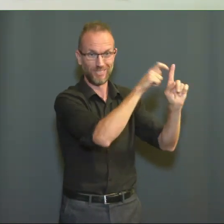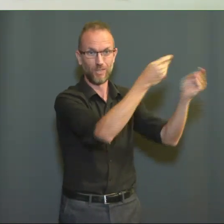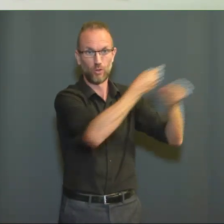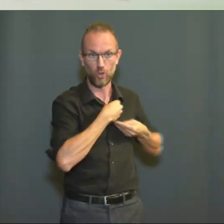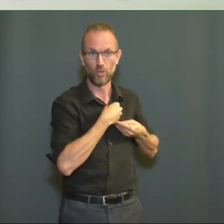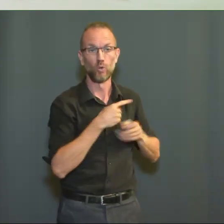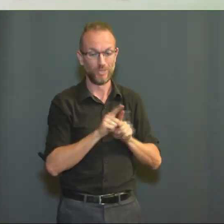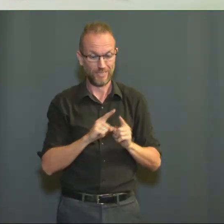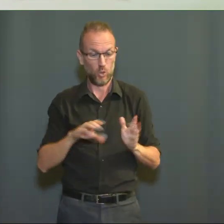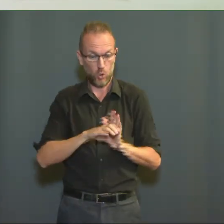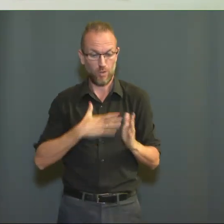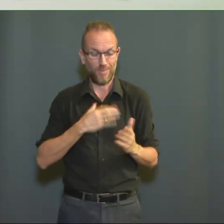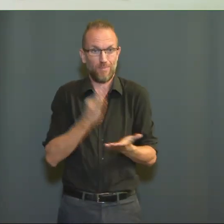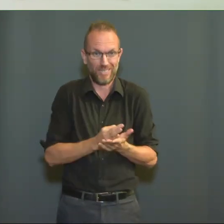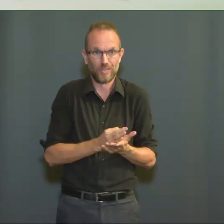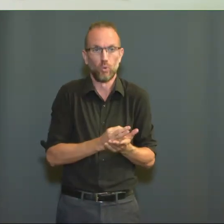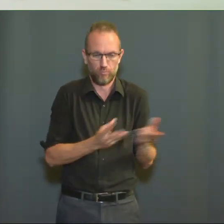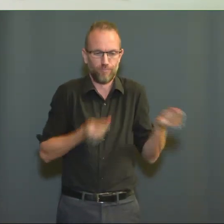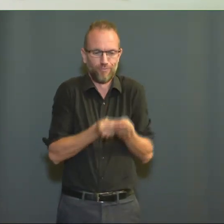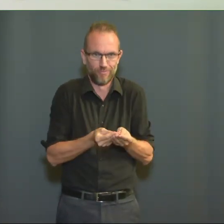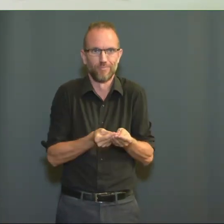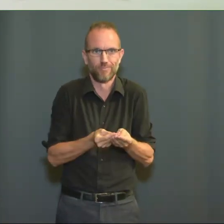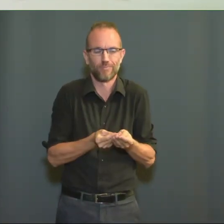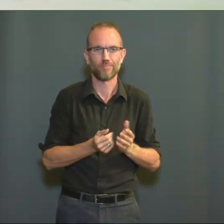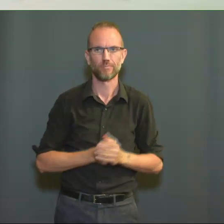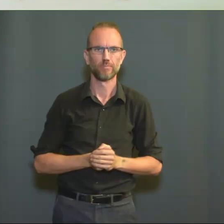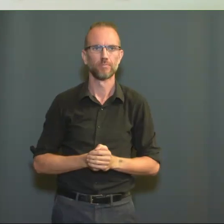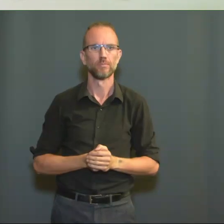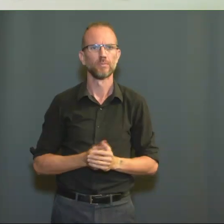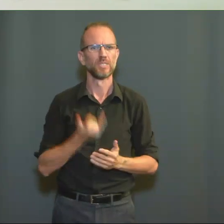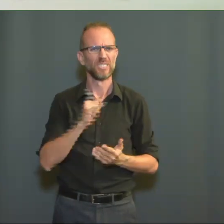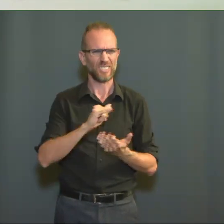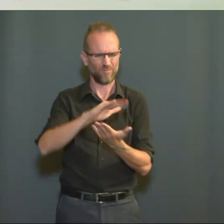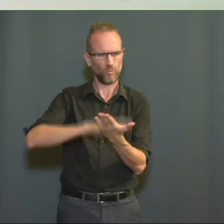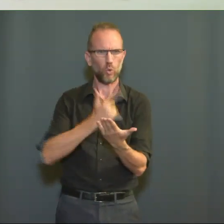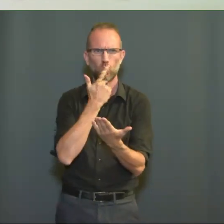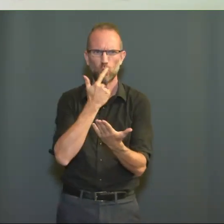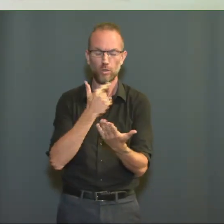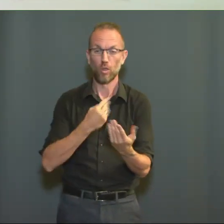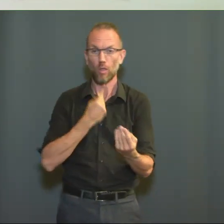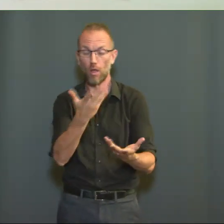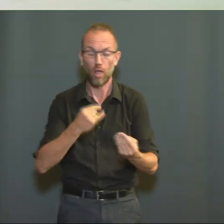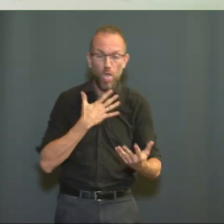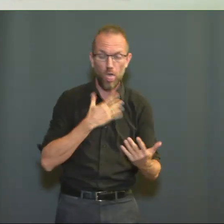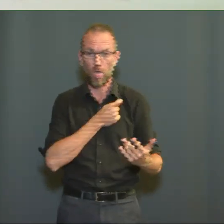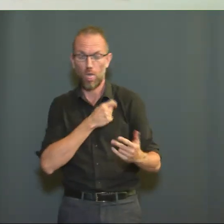vous inquiétez pas. Votre médecin généraliste ou le centre de contact pourra vous aider. Signalez à votre médecin